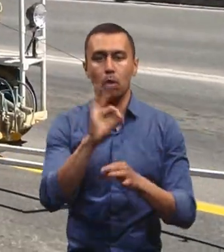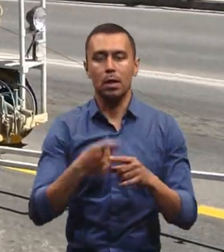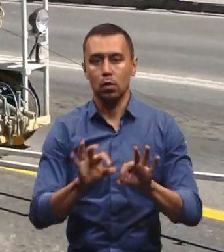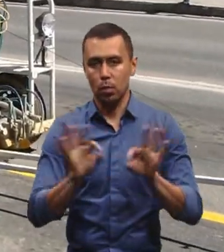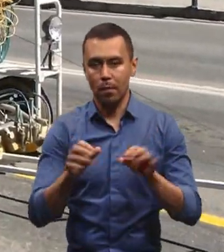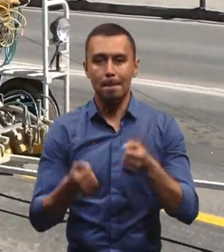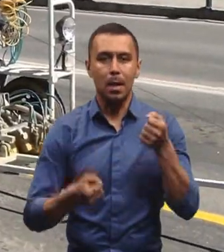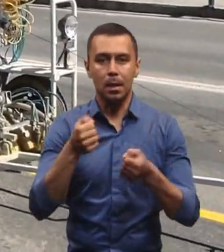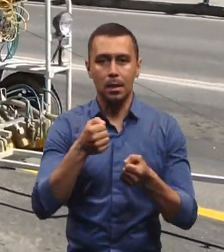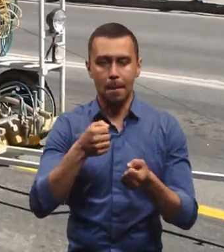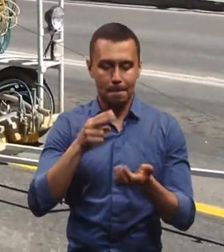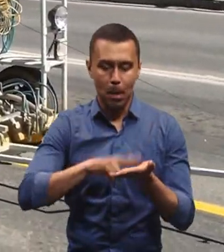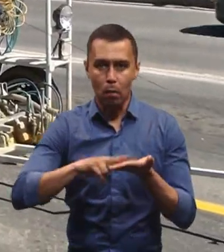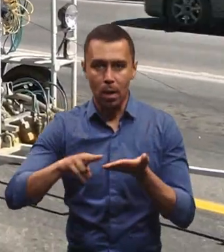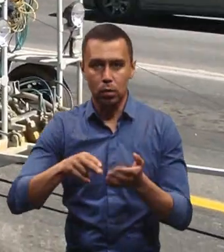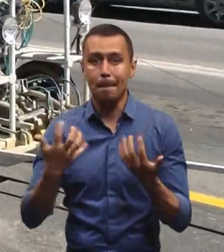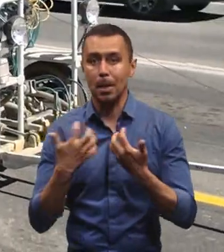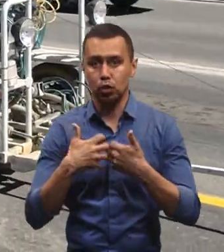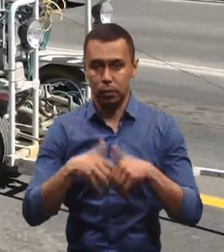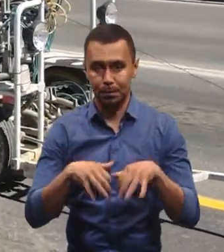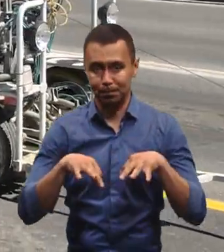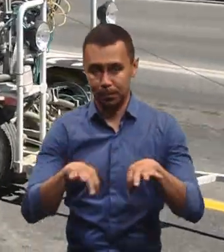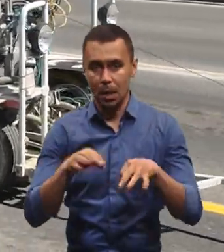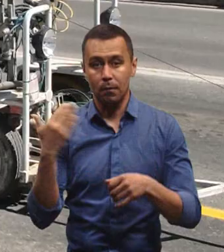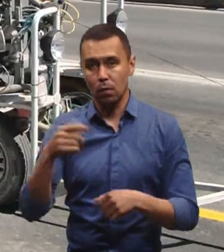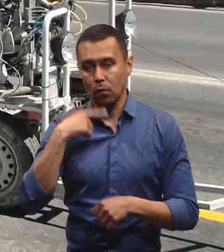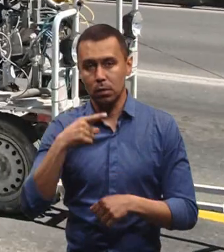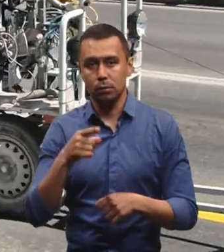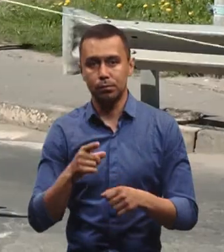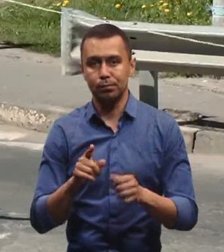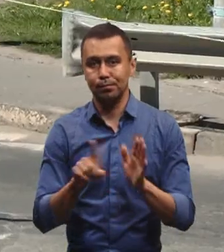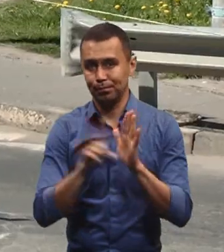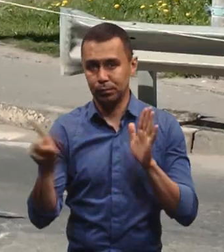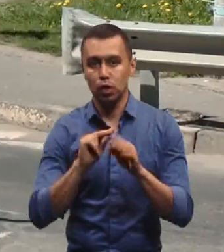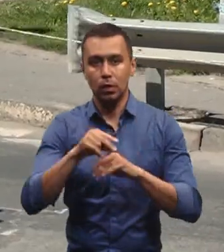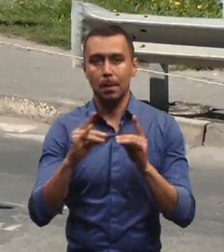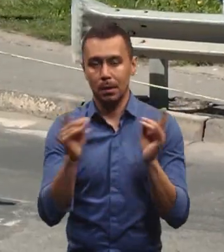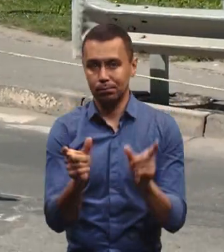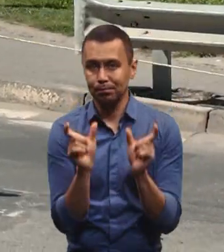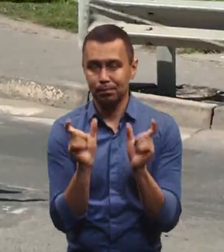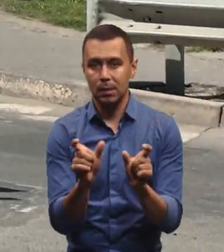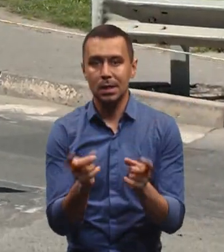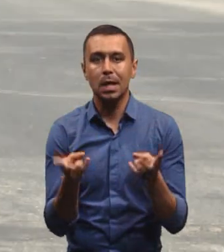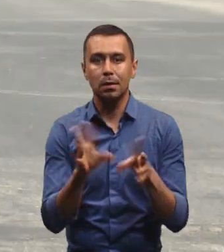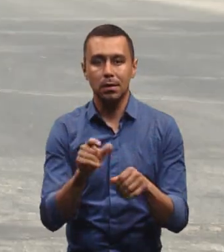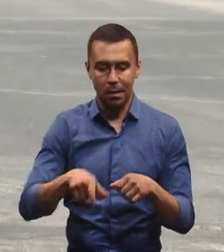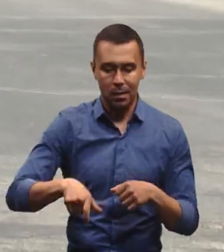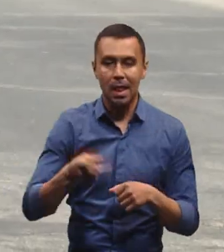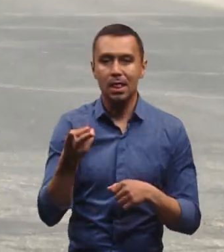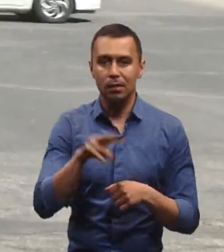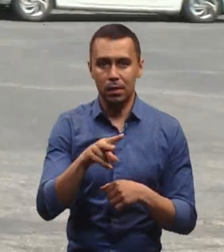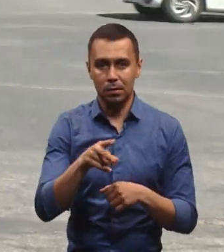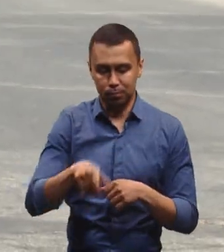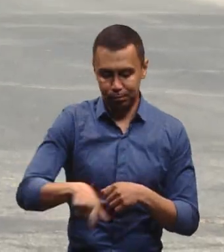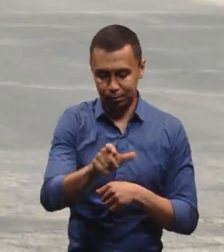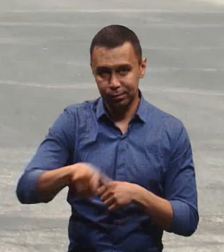машиніст маркувальної машини Денис Довбеус. За його словами, рух через міст обмежать, залишивши для водіїв дві з чотирьох смуг.